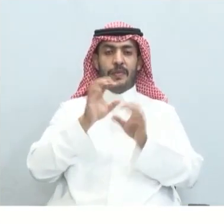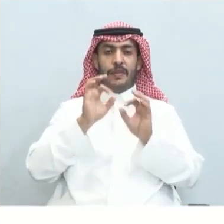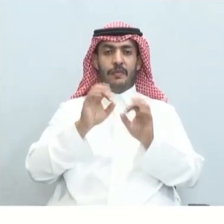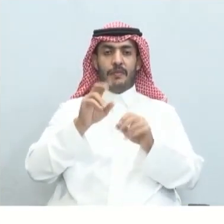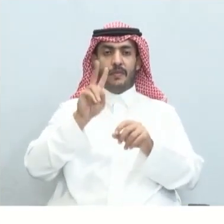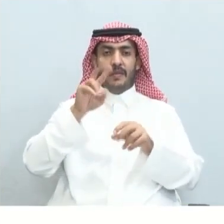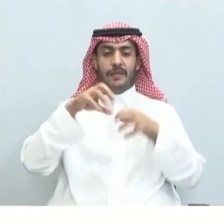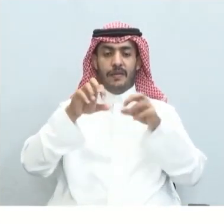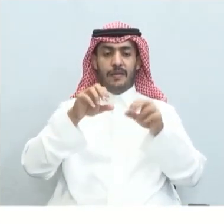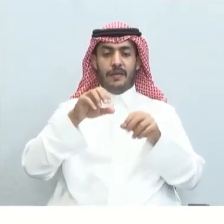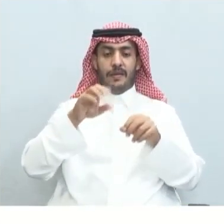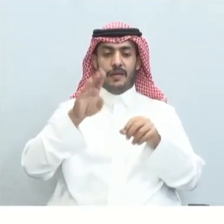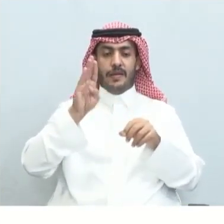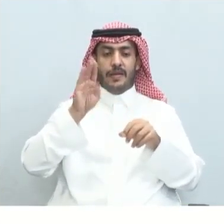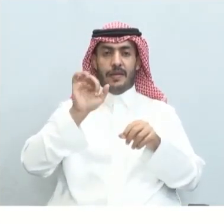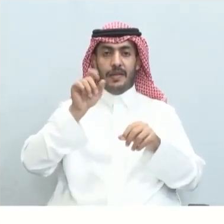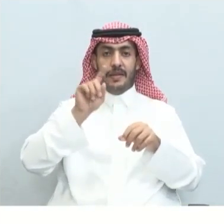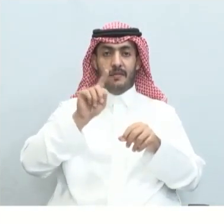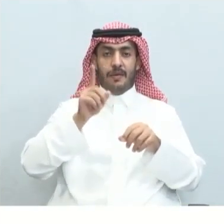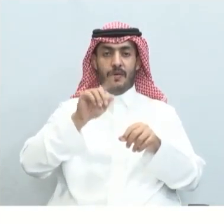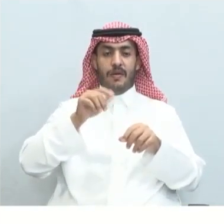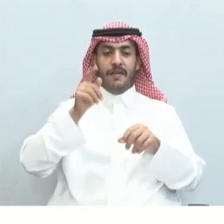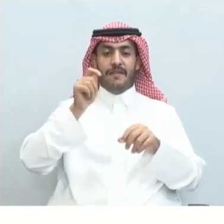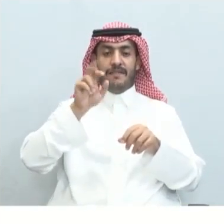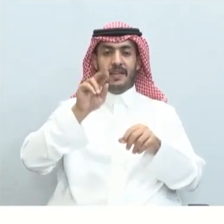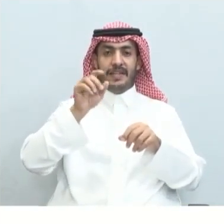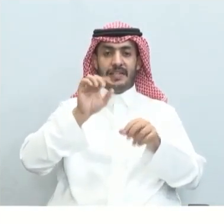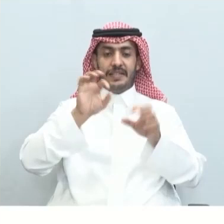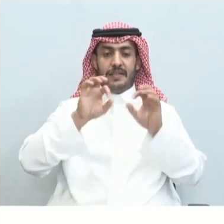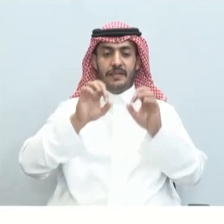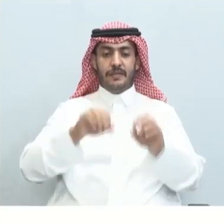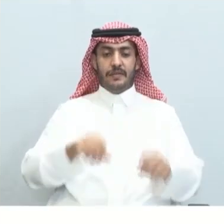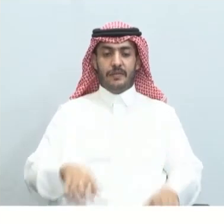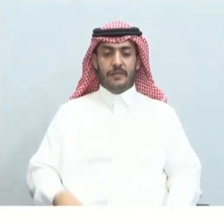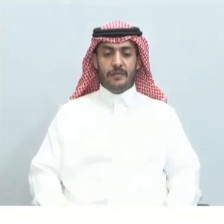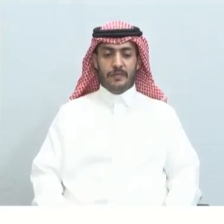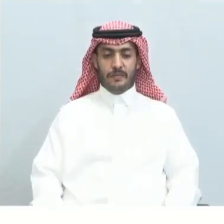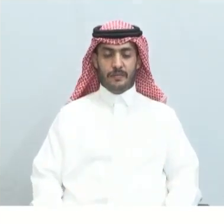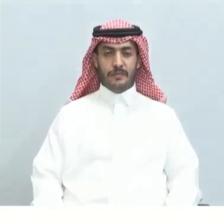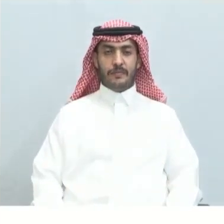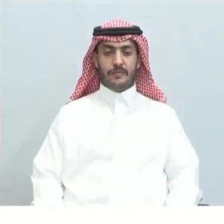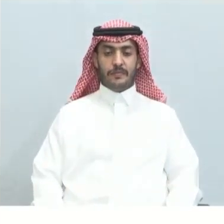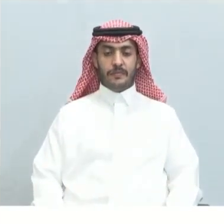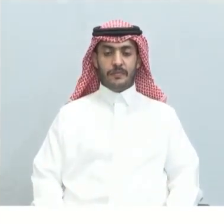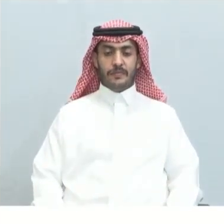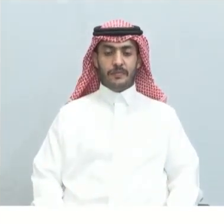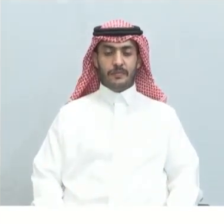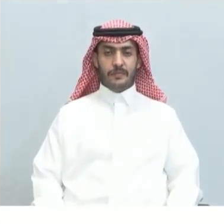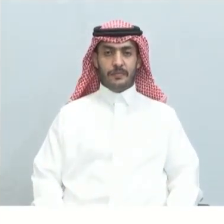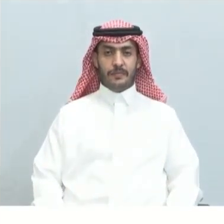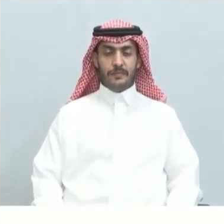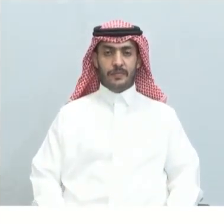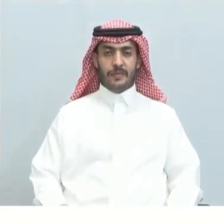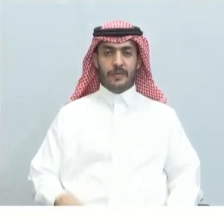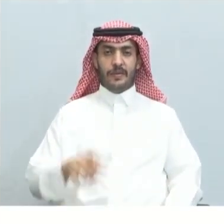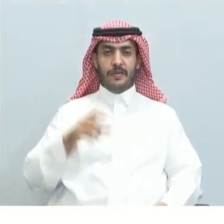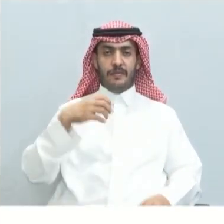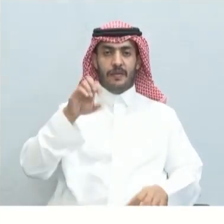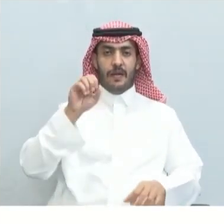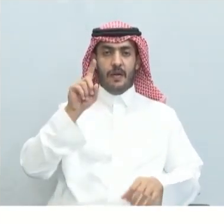هما الكيمياء هذا الفرع الاول والفيزياء الفرع